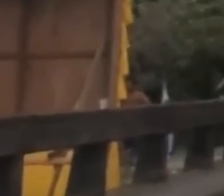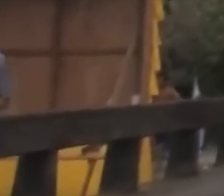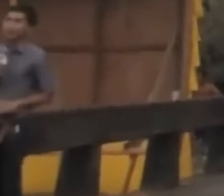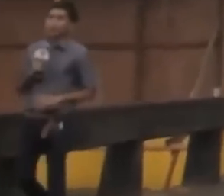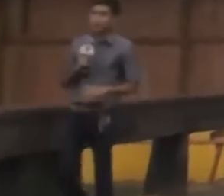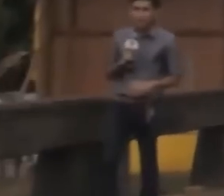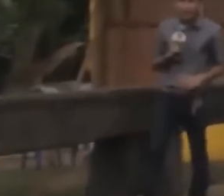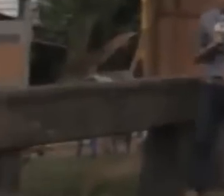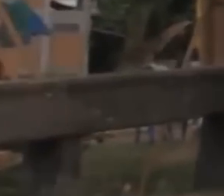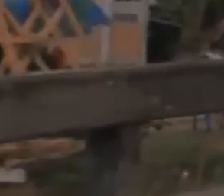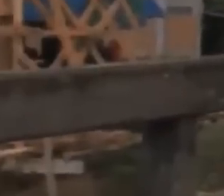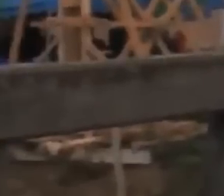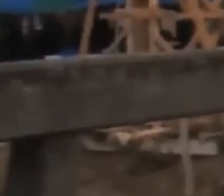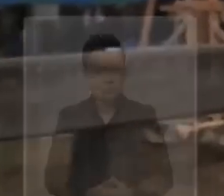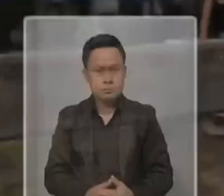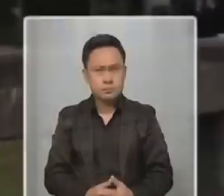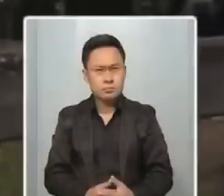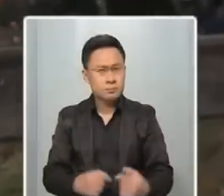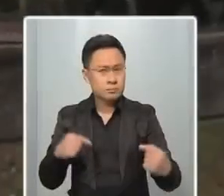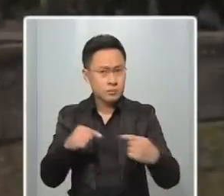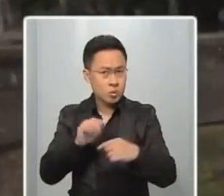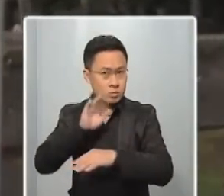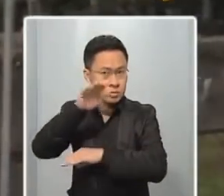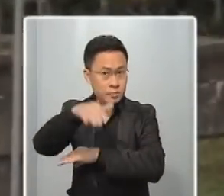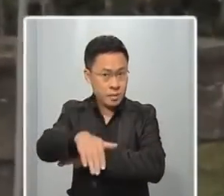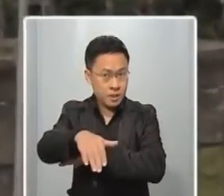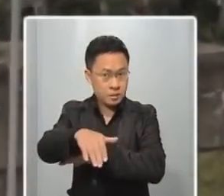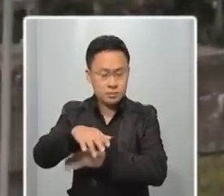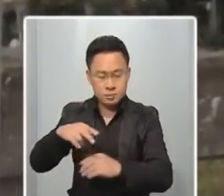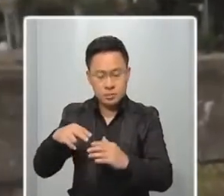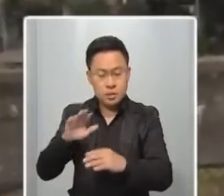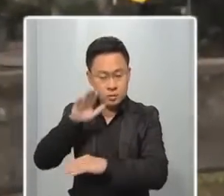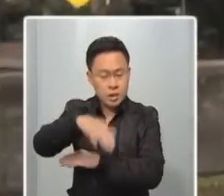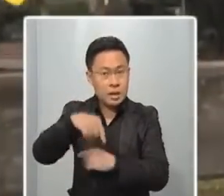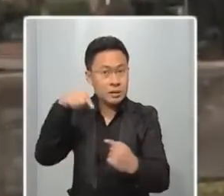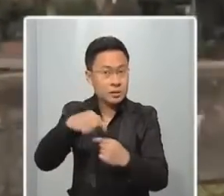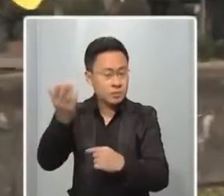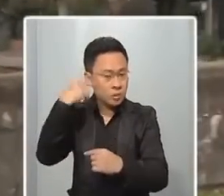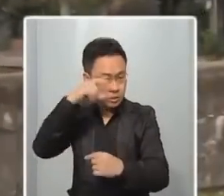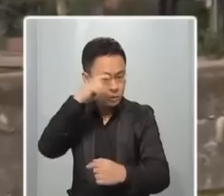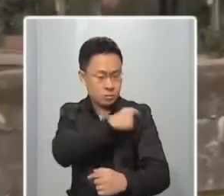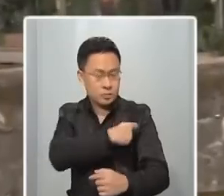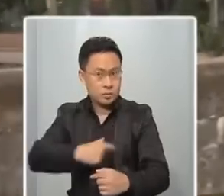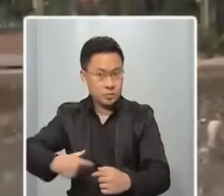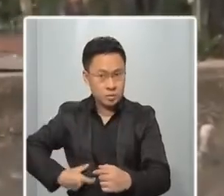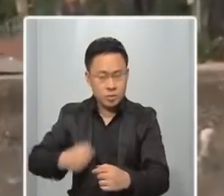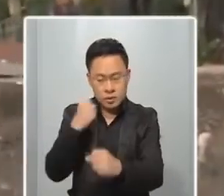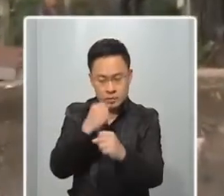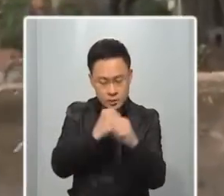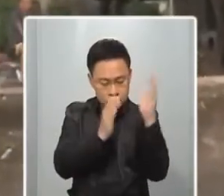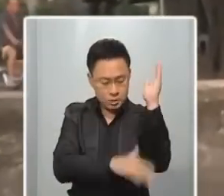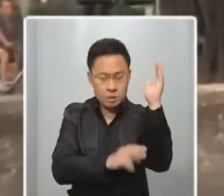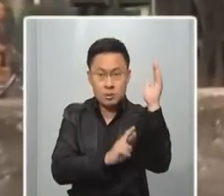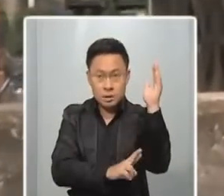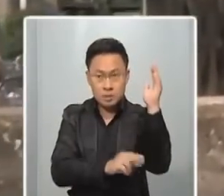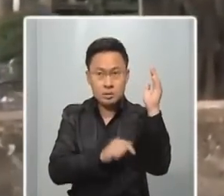สะพานที่อยู่ในพระบรมฉายาลักษณ์ของพระบาทสมเด็จพระเจ้าอยู่หัวเมื่อครั้งที่พระองค์เสด็จทรงงานที่บ้านเจาะบากงอำเภอสุไหงโกลกจังหวัดนราธิวาสปั